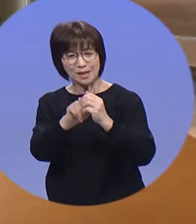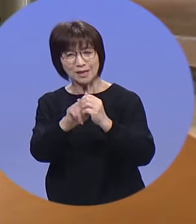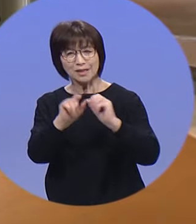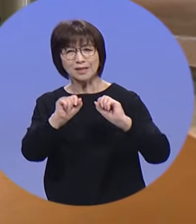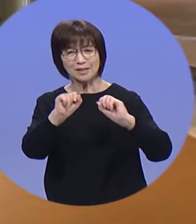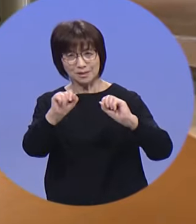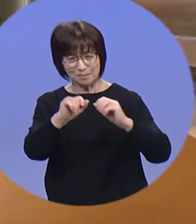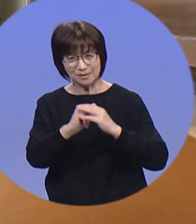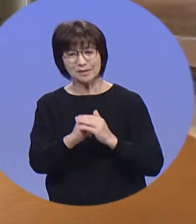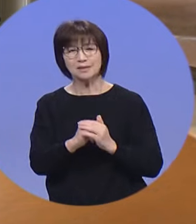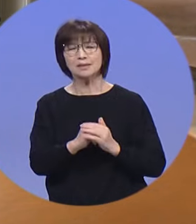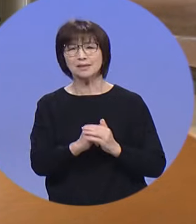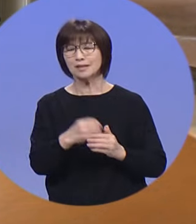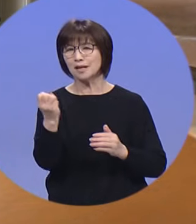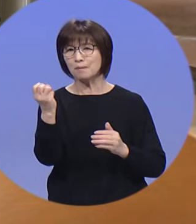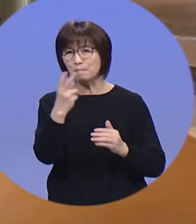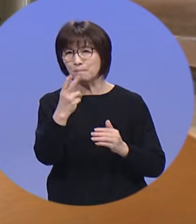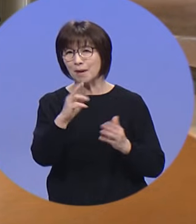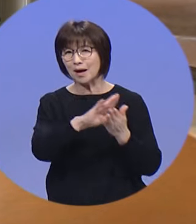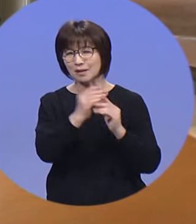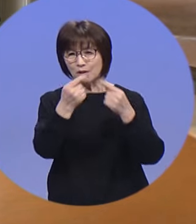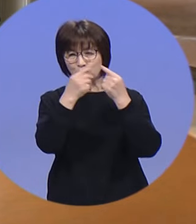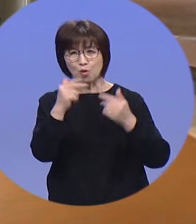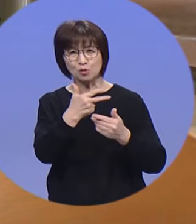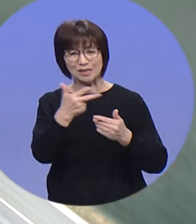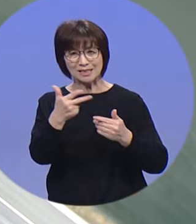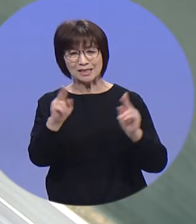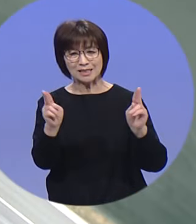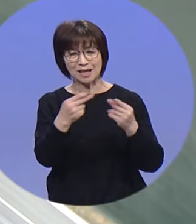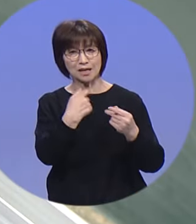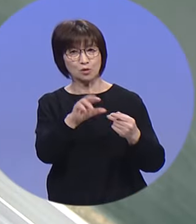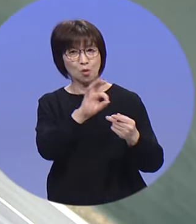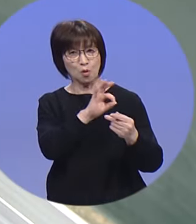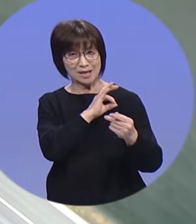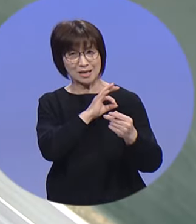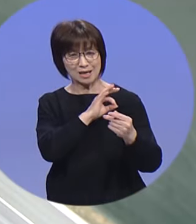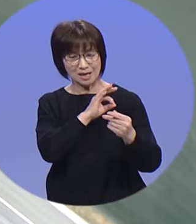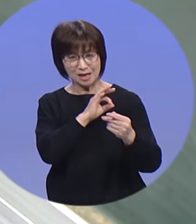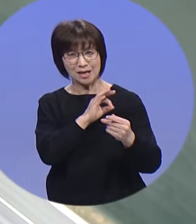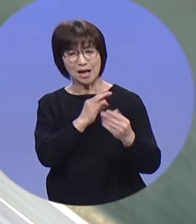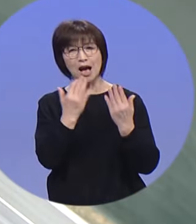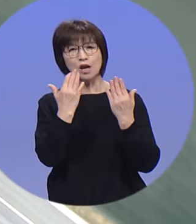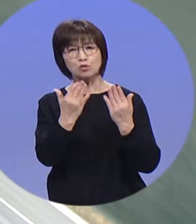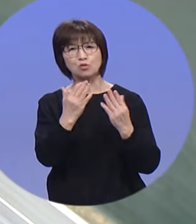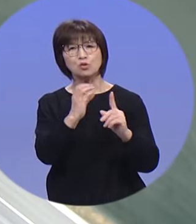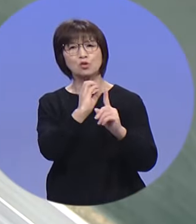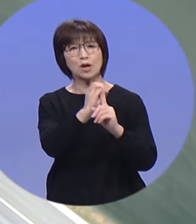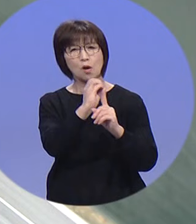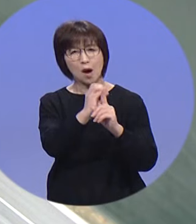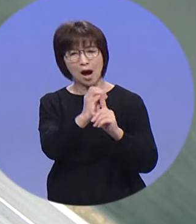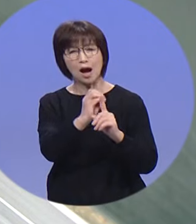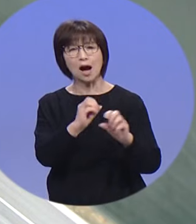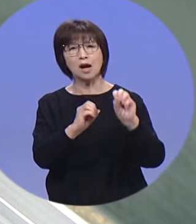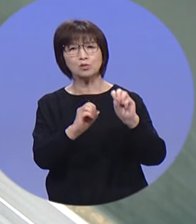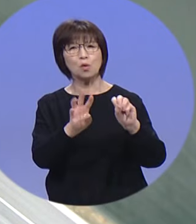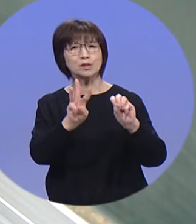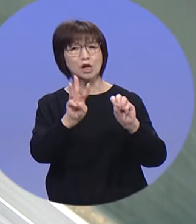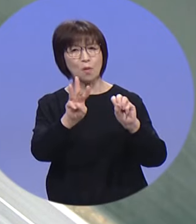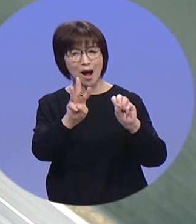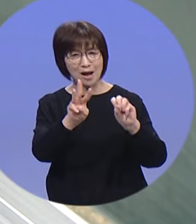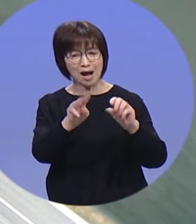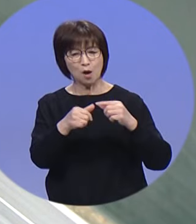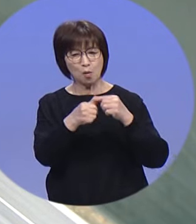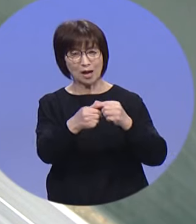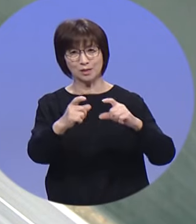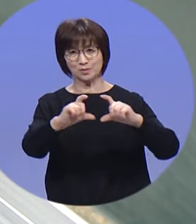します。また県独自の専科教員やスクールカウンセラー、スクールソーシャルワーカーの配置を拡充